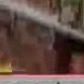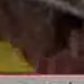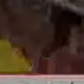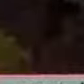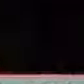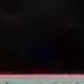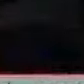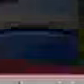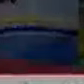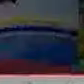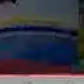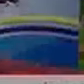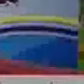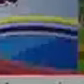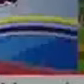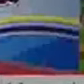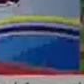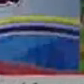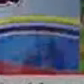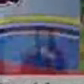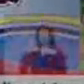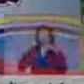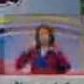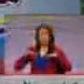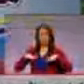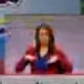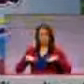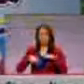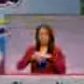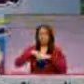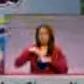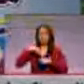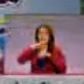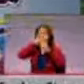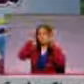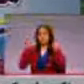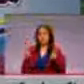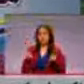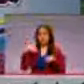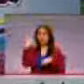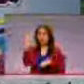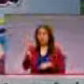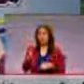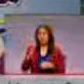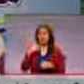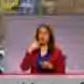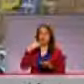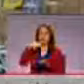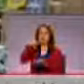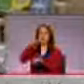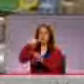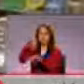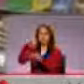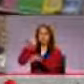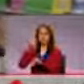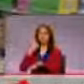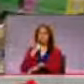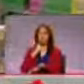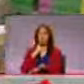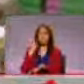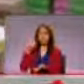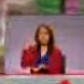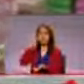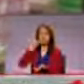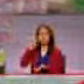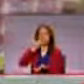الليز احنا النهارده موجودين عشان بنسلم مشاريع بقاله ا ايمانا بدور المؤسسه وخدمتها